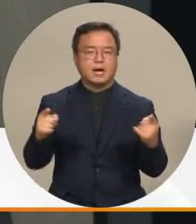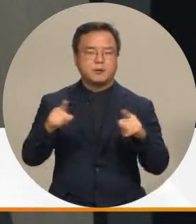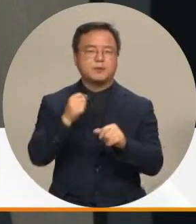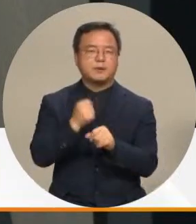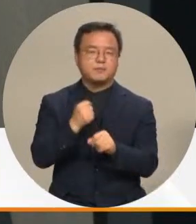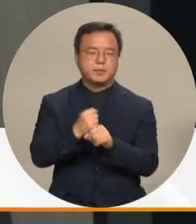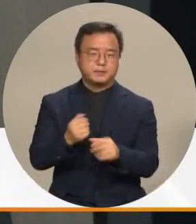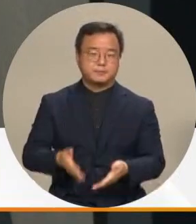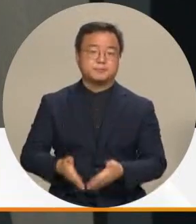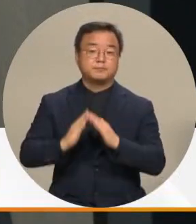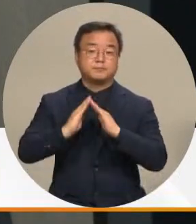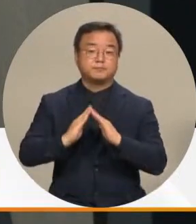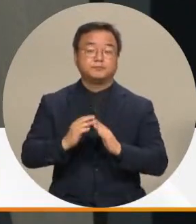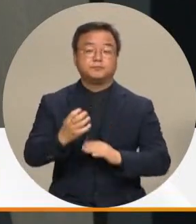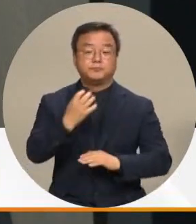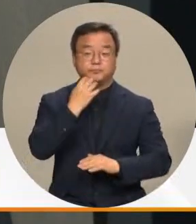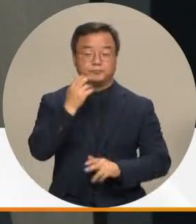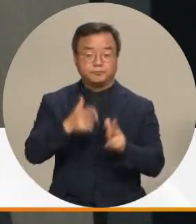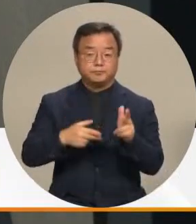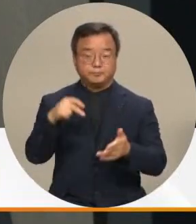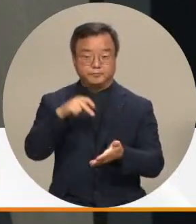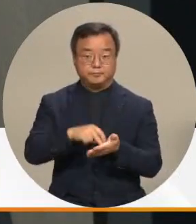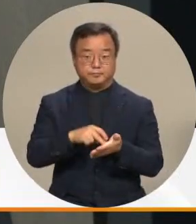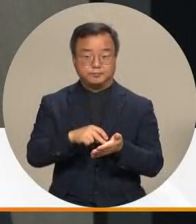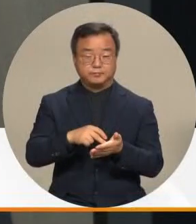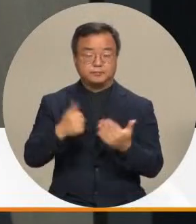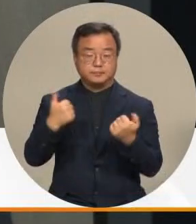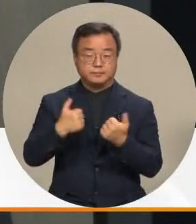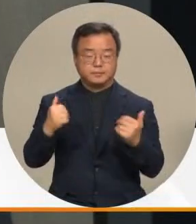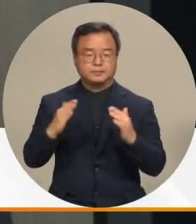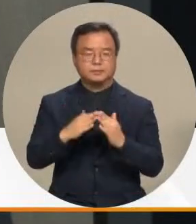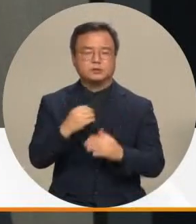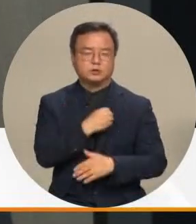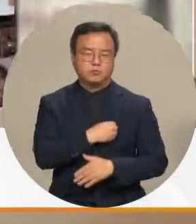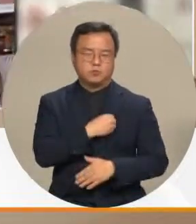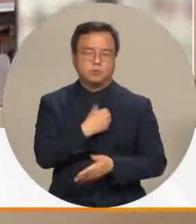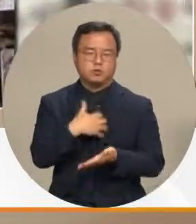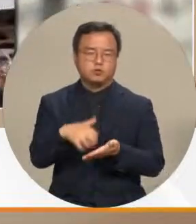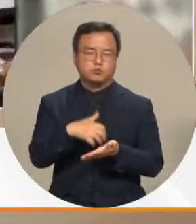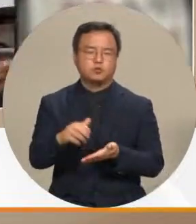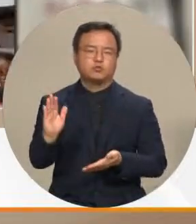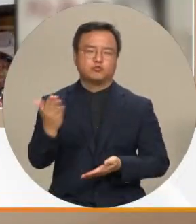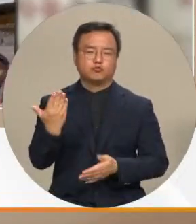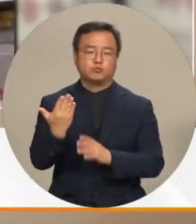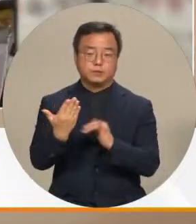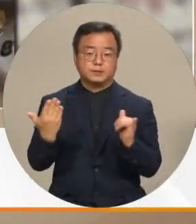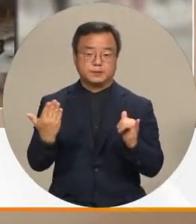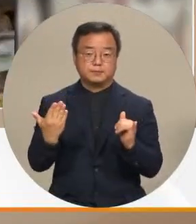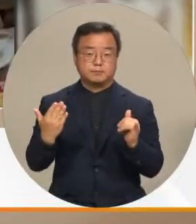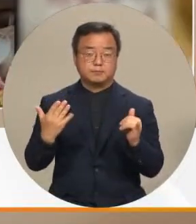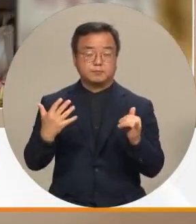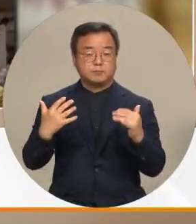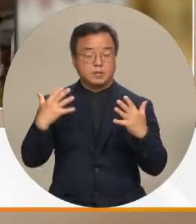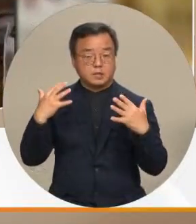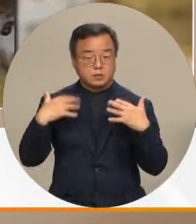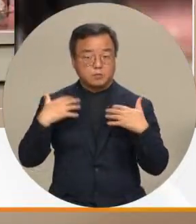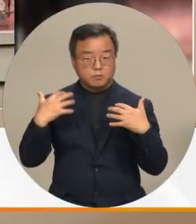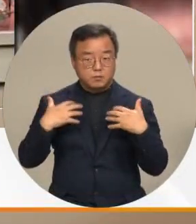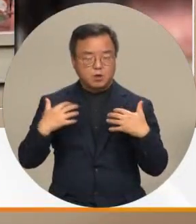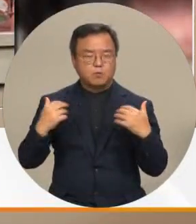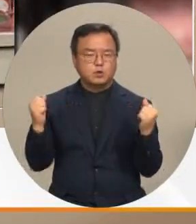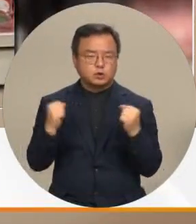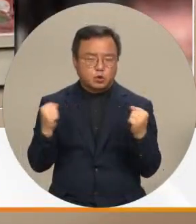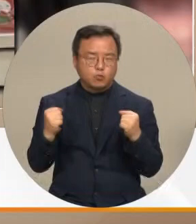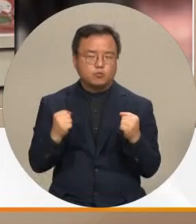곳입니다 서울역 쪽방상담소에 회원노릇 등록되는 주민 약 900명입니다 여름 겨울 그리고 명절 때